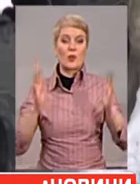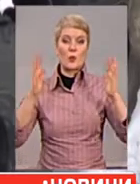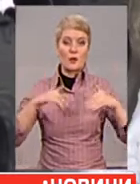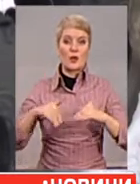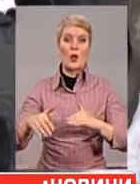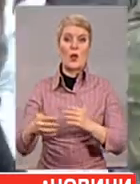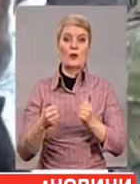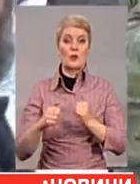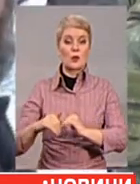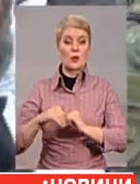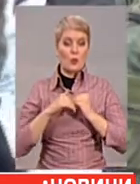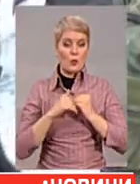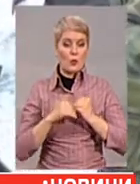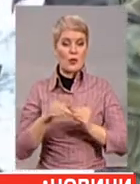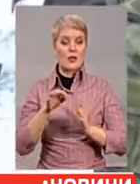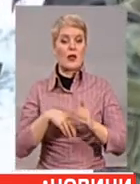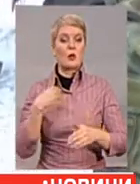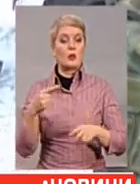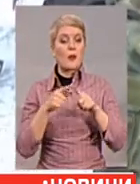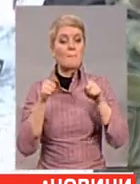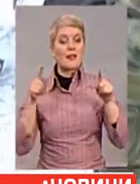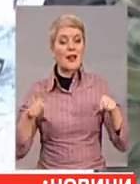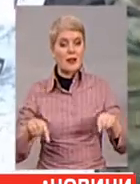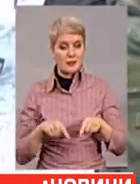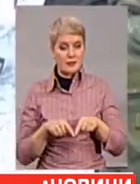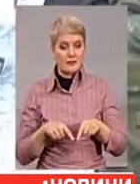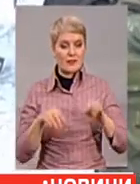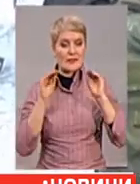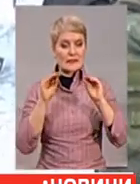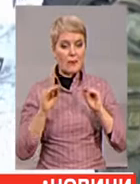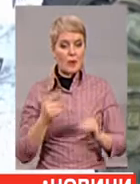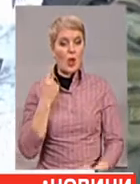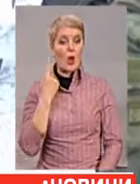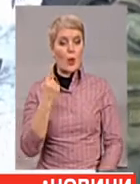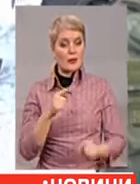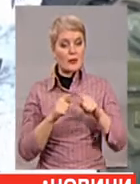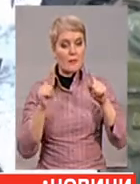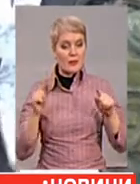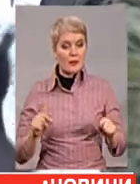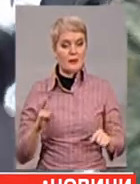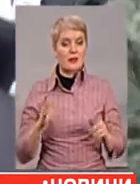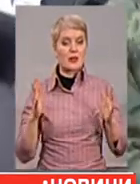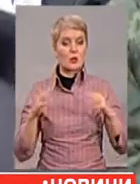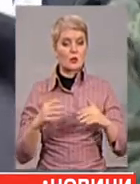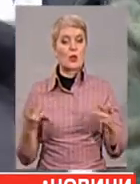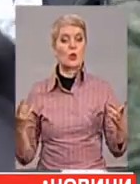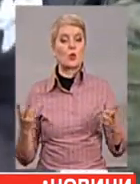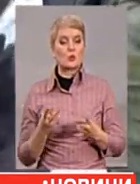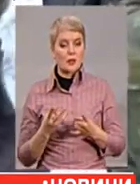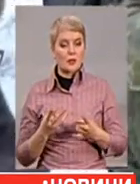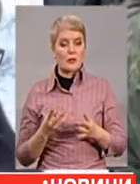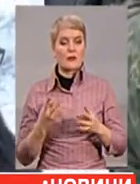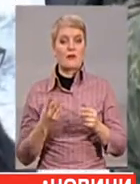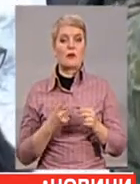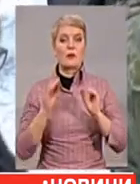отримати допомогу. Це не вам одразу дають бланк, вам не потрібно буде нікуди ходити. Ви заповняєте один бланк на розрушення. Якщо нуждаєтесь, заповняєте